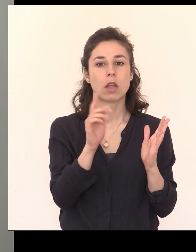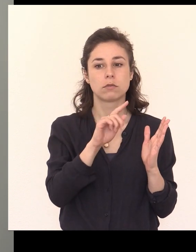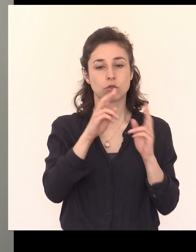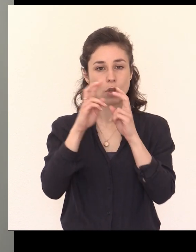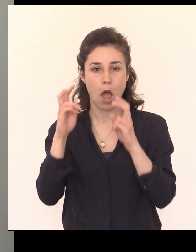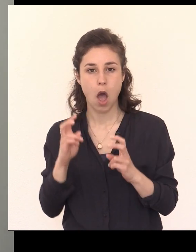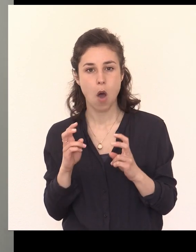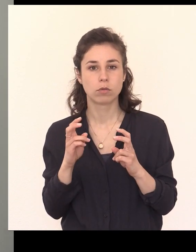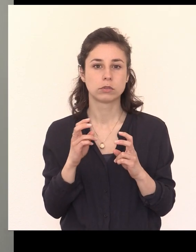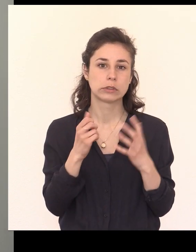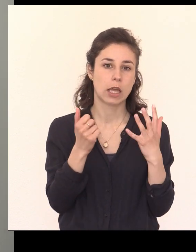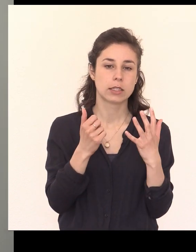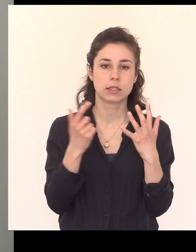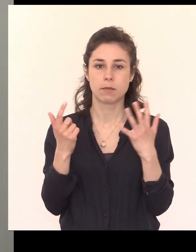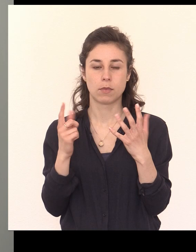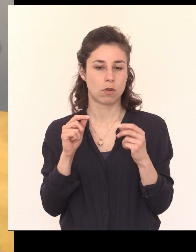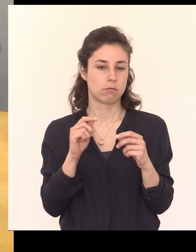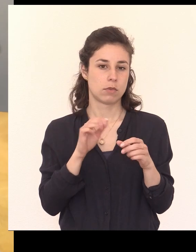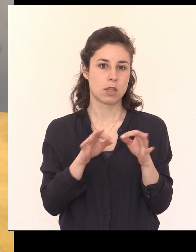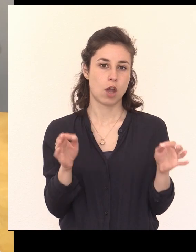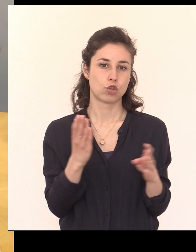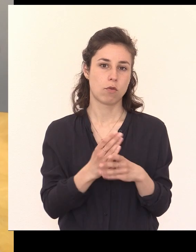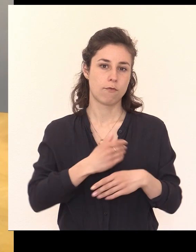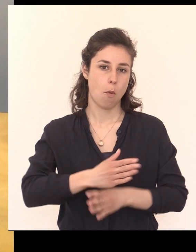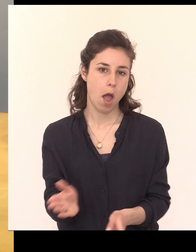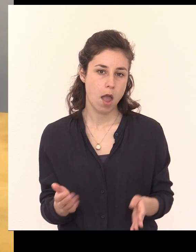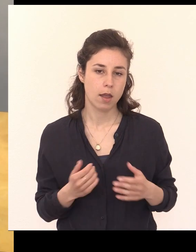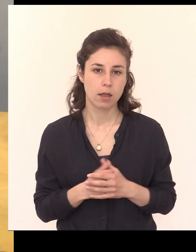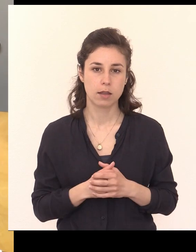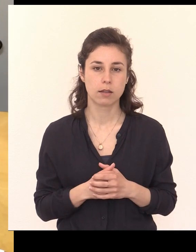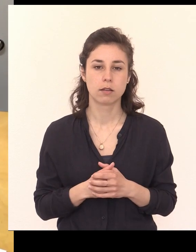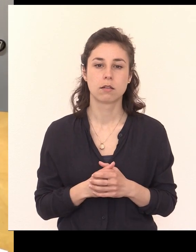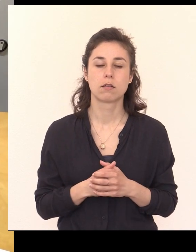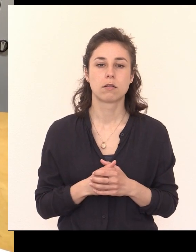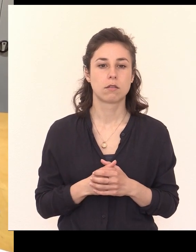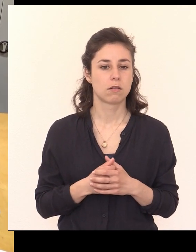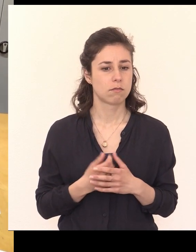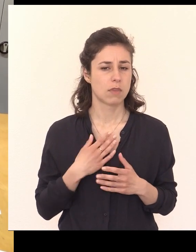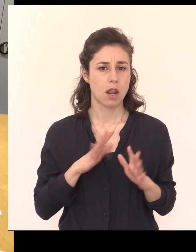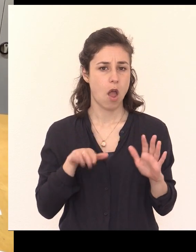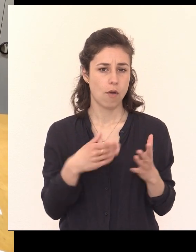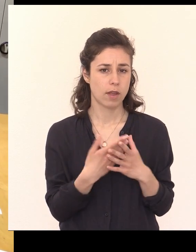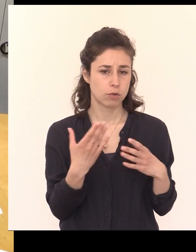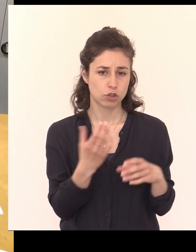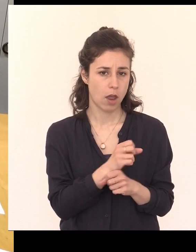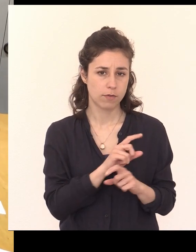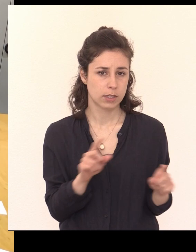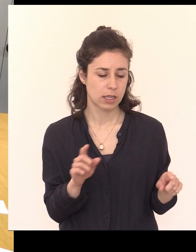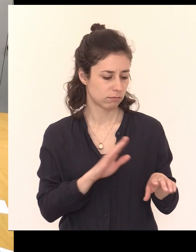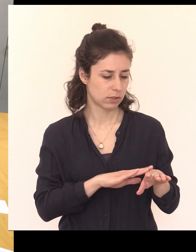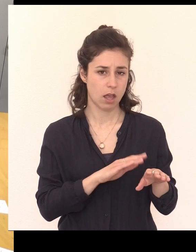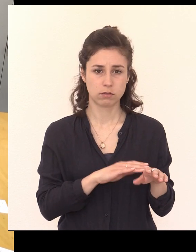19 Uhr zu Hause und den ganzen Tag schon wieder vergessen. Und dann konnte ich halt noch nicht mal meine Aufgaben wirklich machen, weil von der